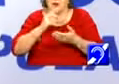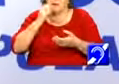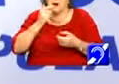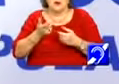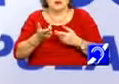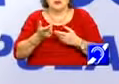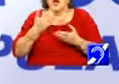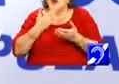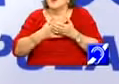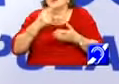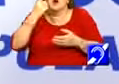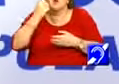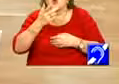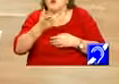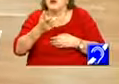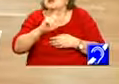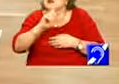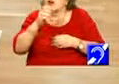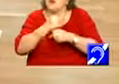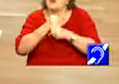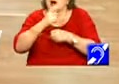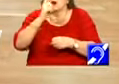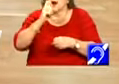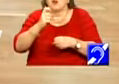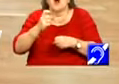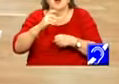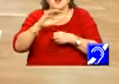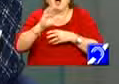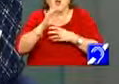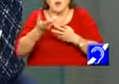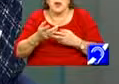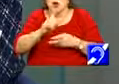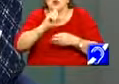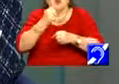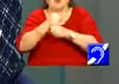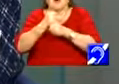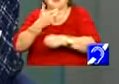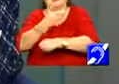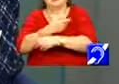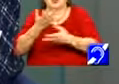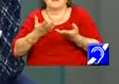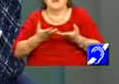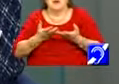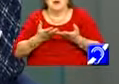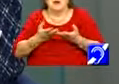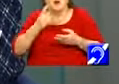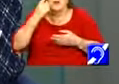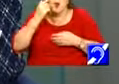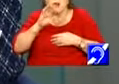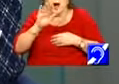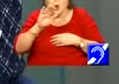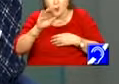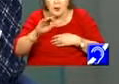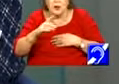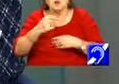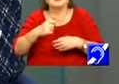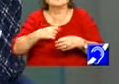nu sunt teste invazive. Invazivă este o injecție. Testarea copiilor este una dintre